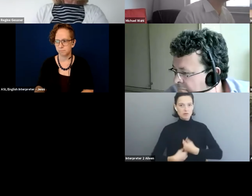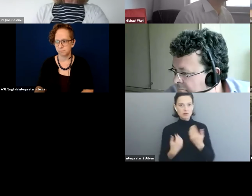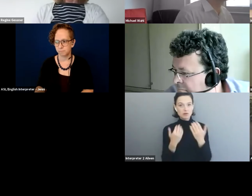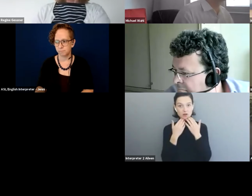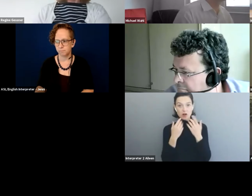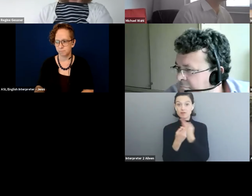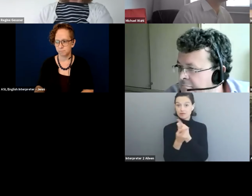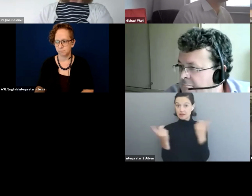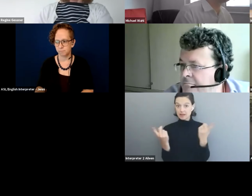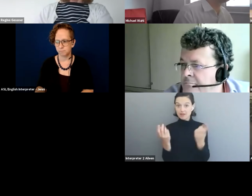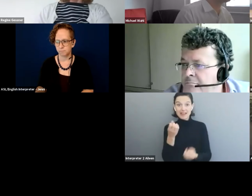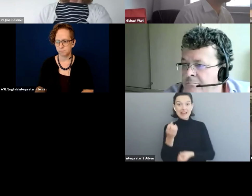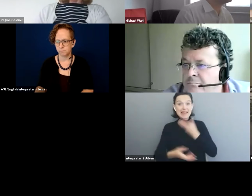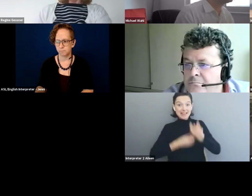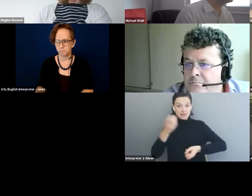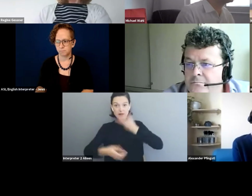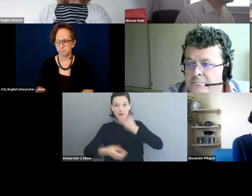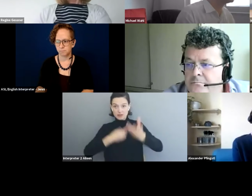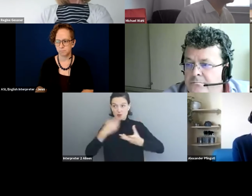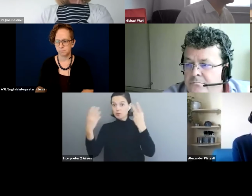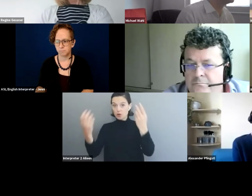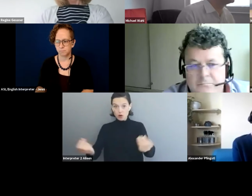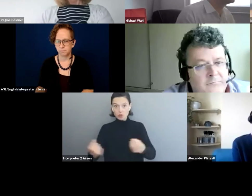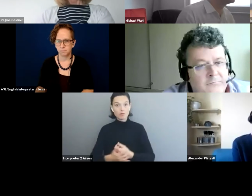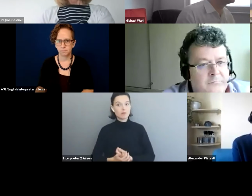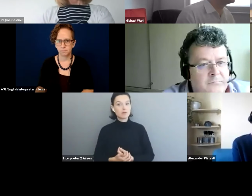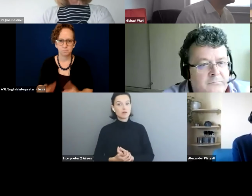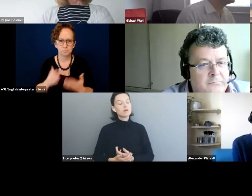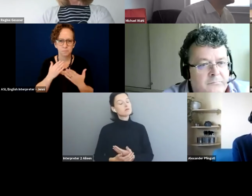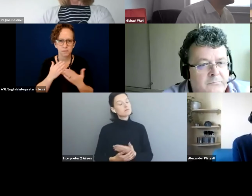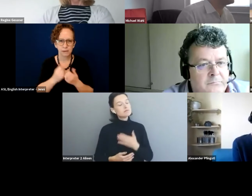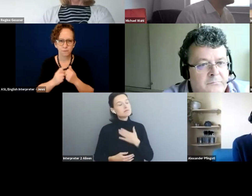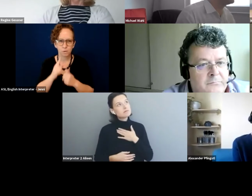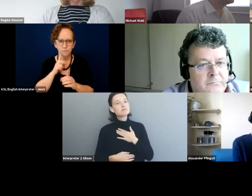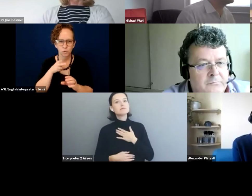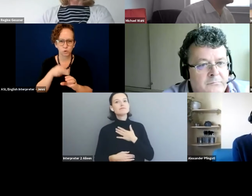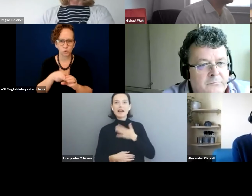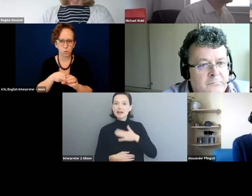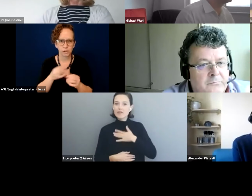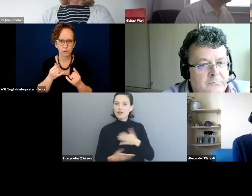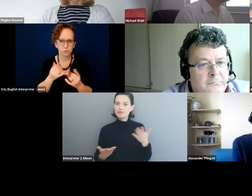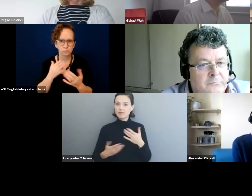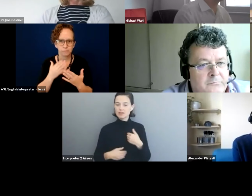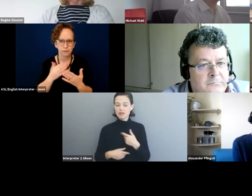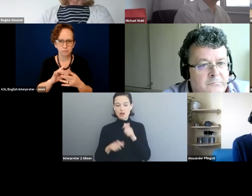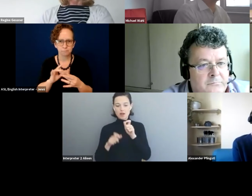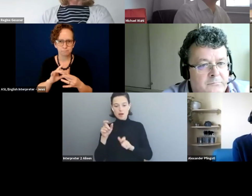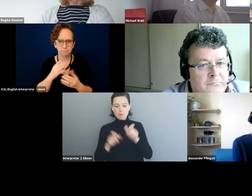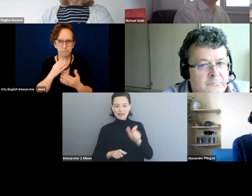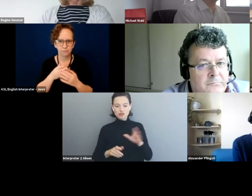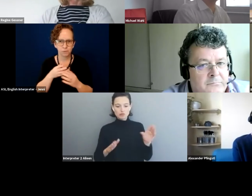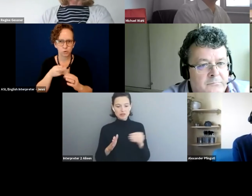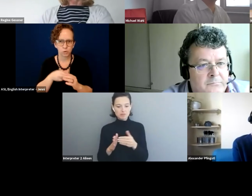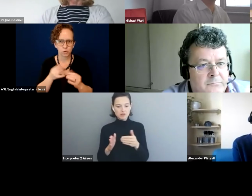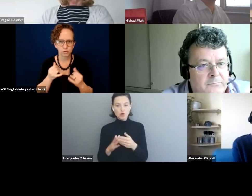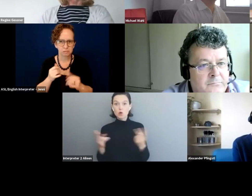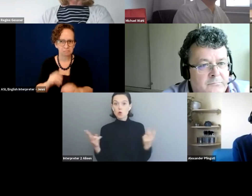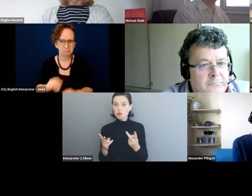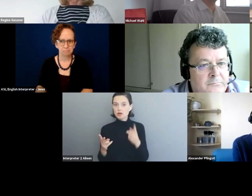Inspiration schöpfen können. Mir gefällt vor allem der Gedanke, dass wir die Menschen mit Behinderung oder jeden, der irgendeinen Access Need